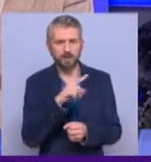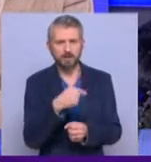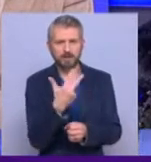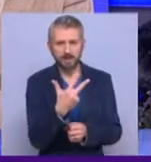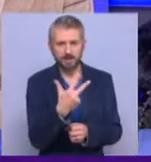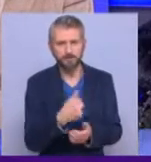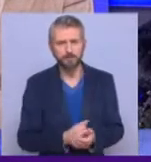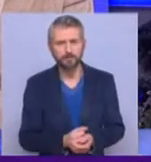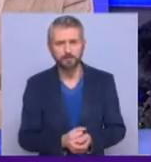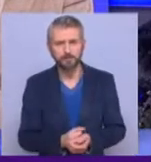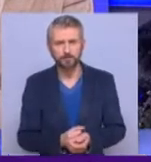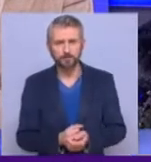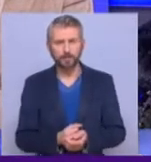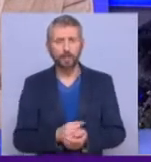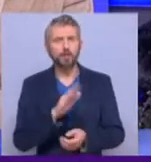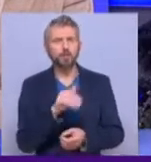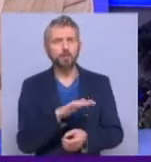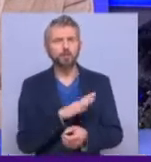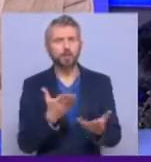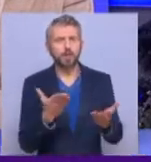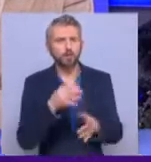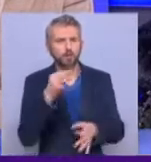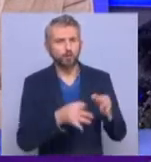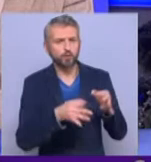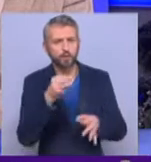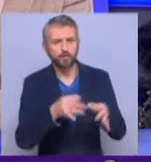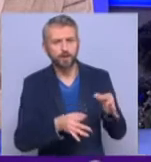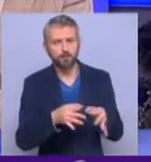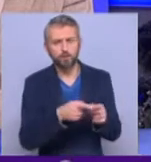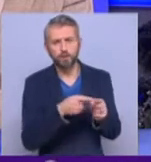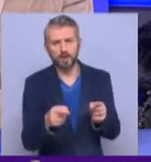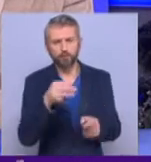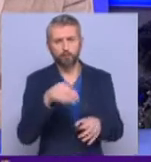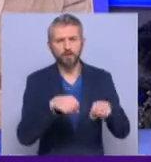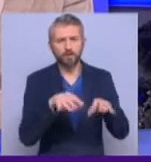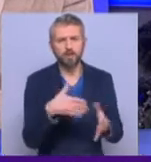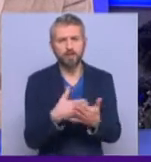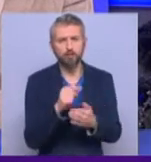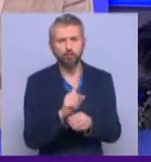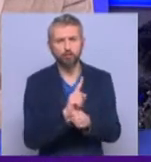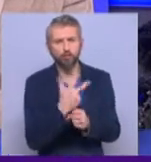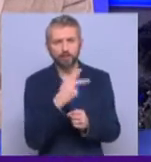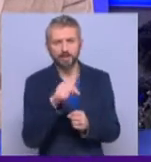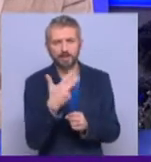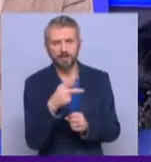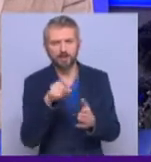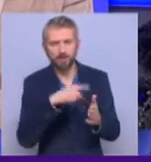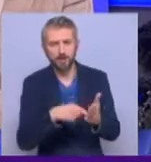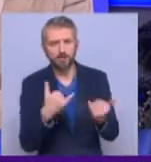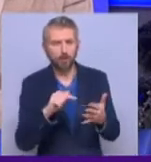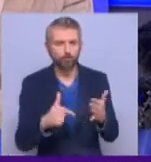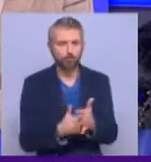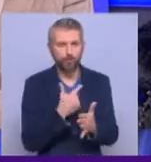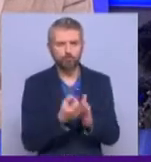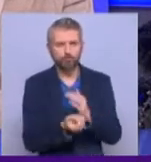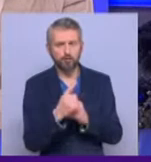не помиляюсь. Потім були якісь судові процеси, судові рішення, і ніби цю норму 3,3 відмінили. Зараз знову ніби